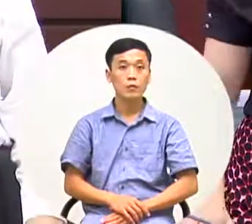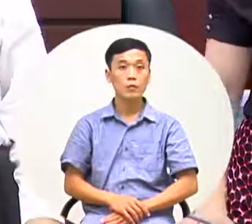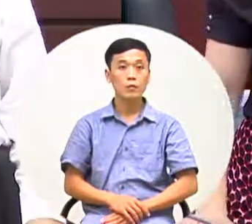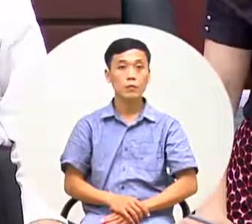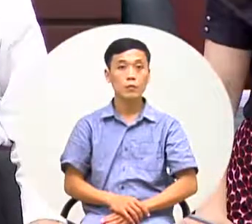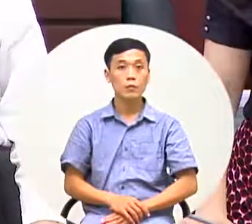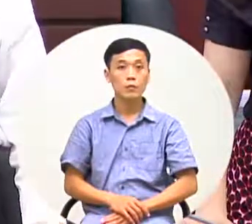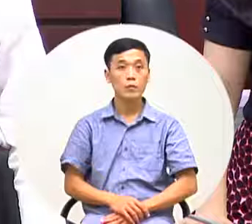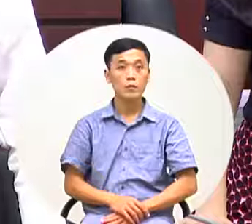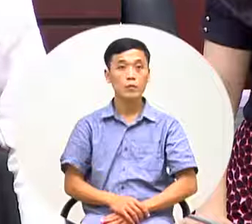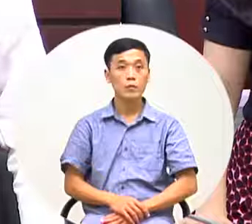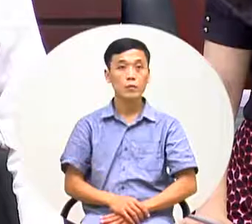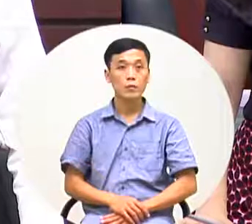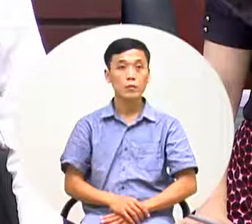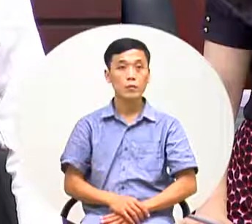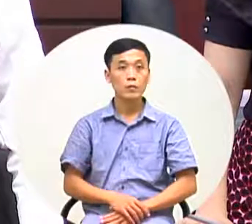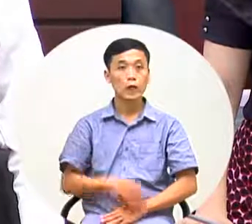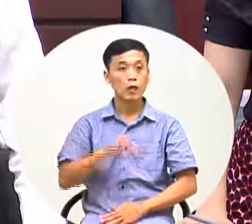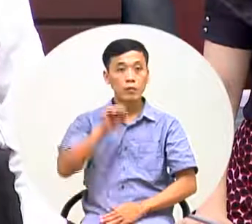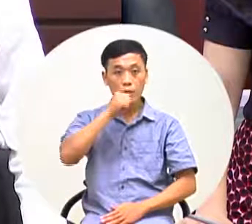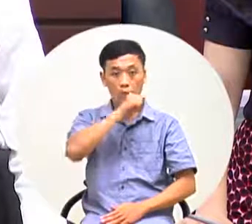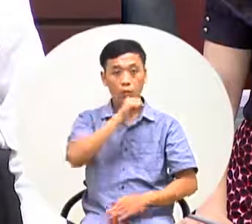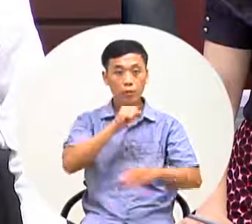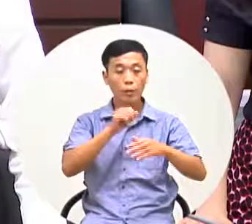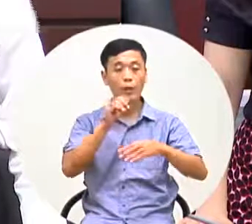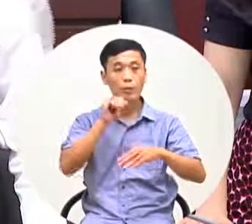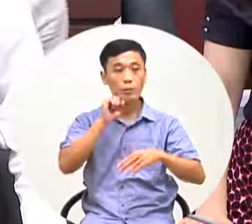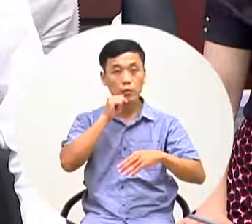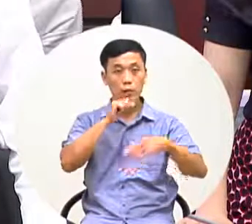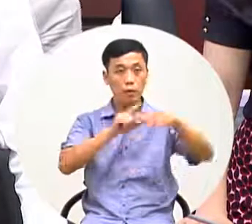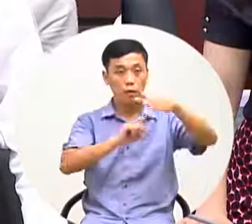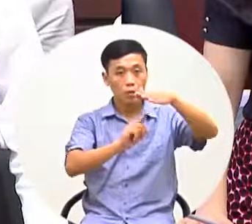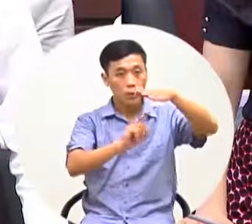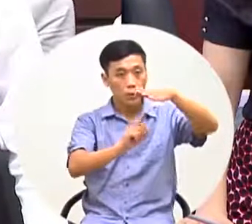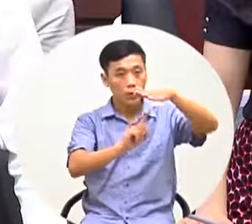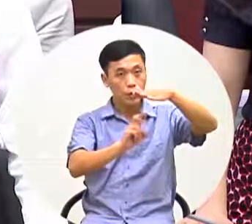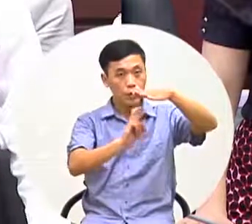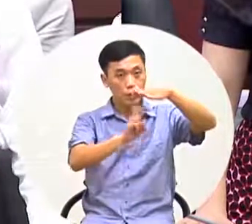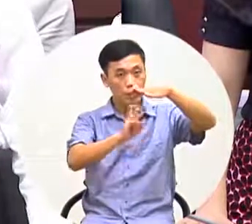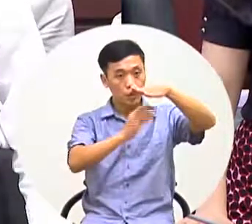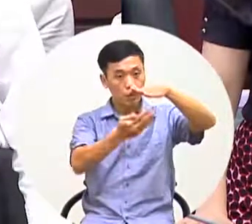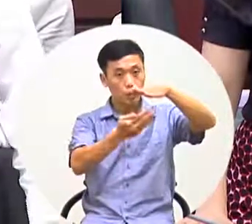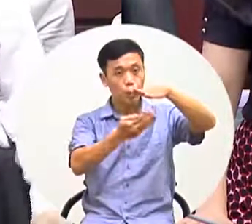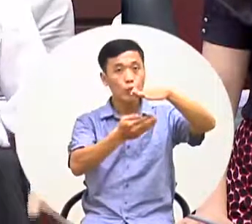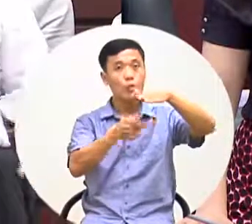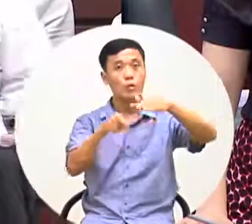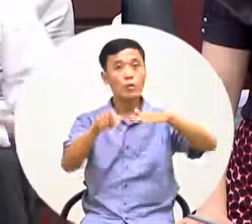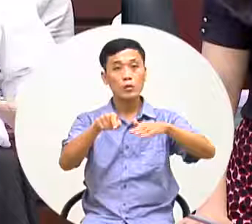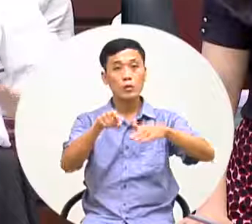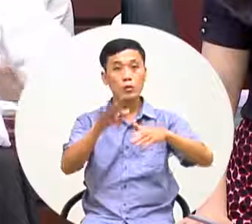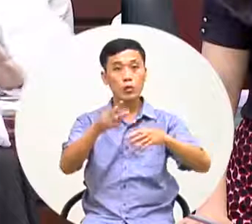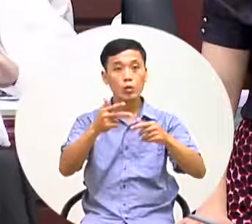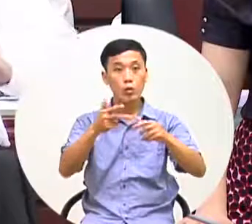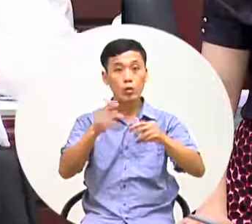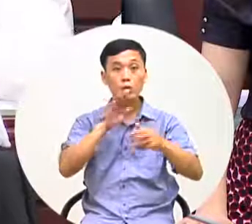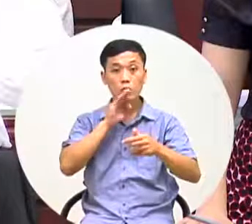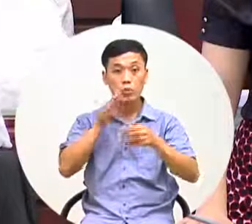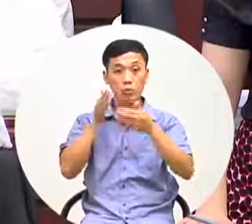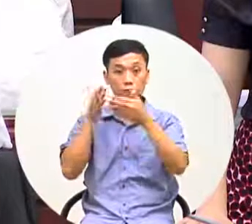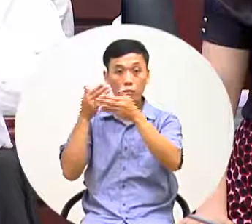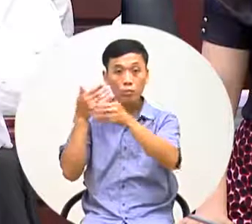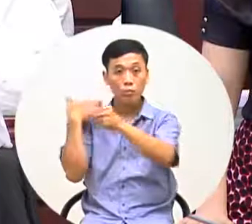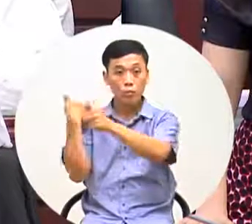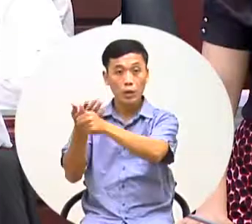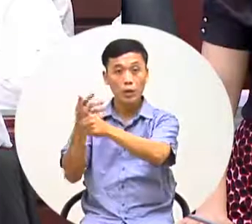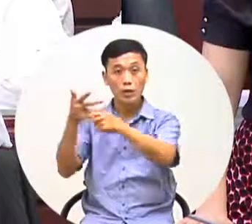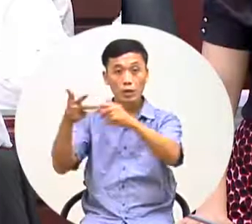台二九的部分，其实为什么是由区合局来管理？其实它是在它的提案